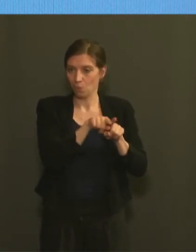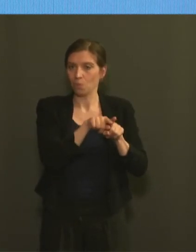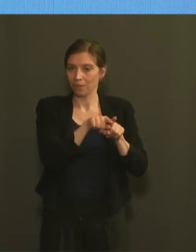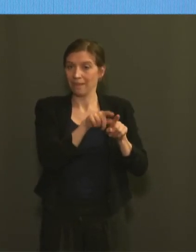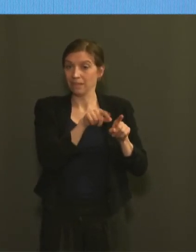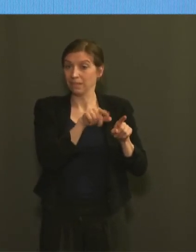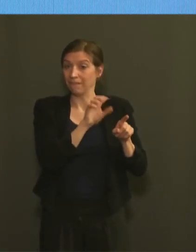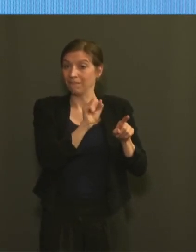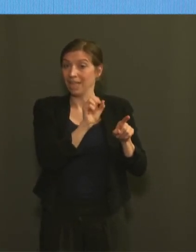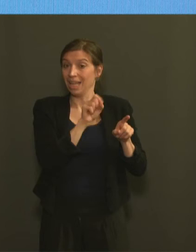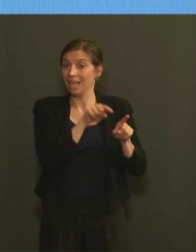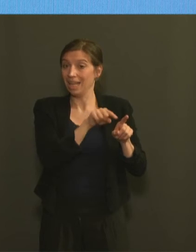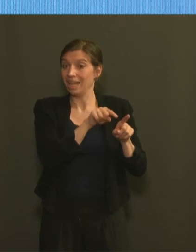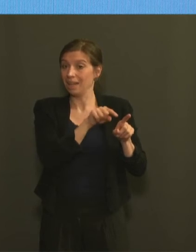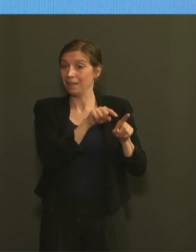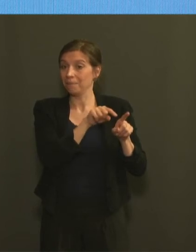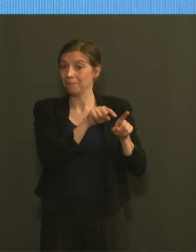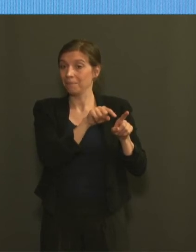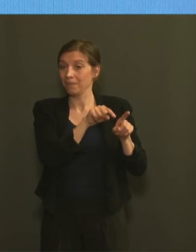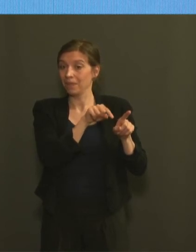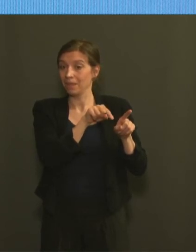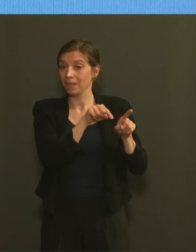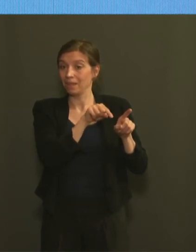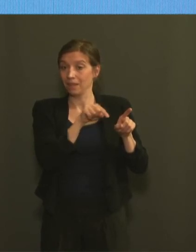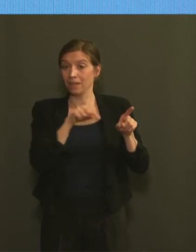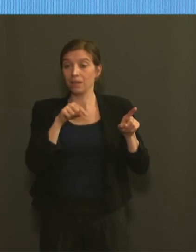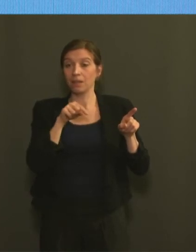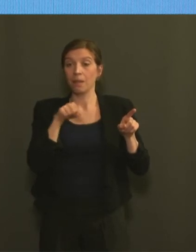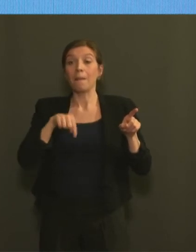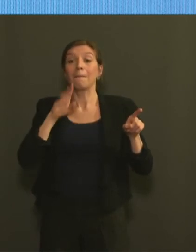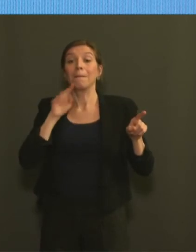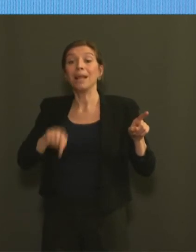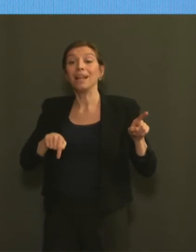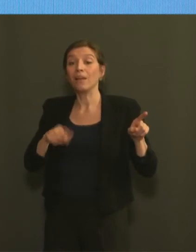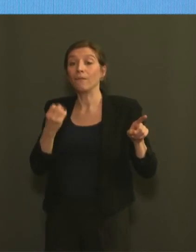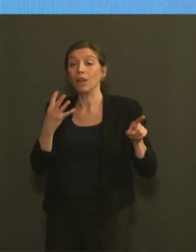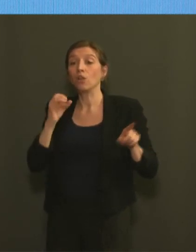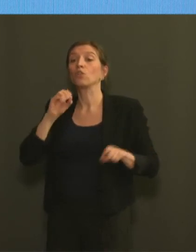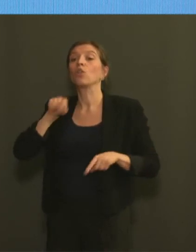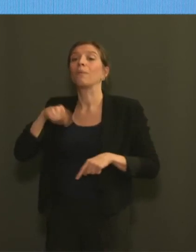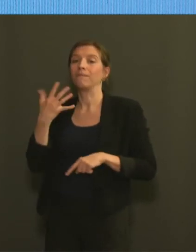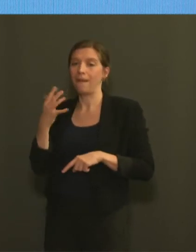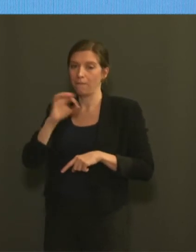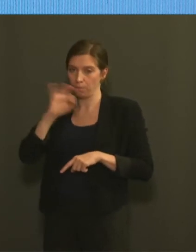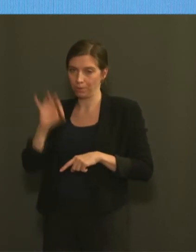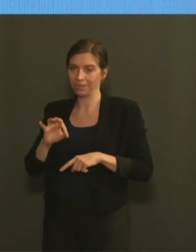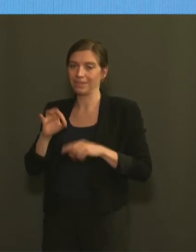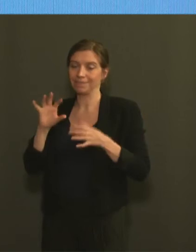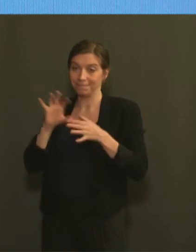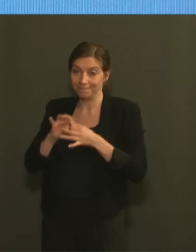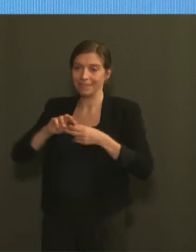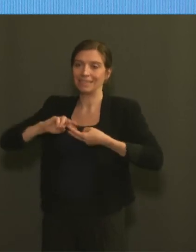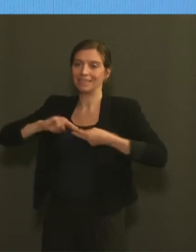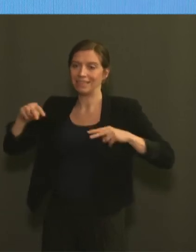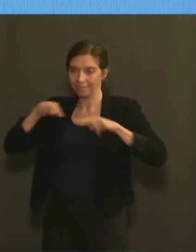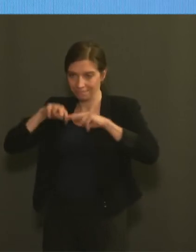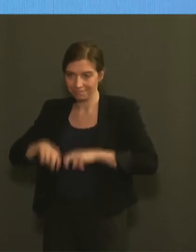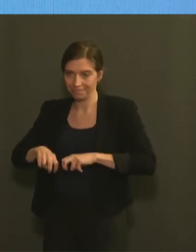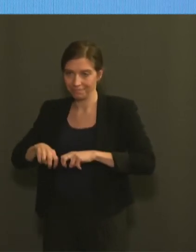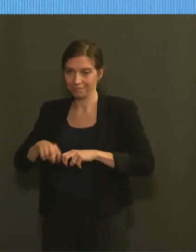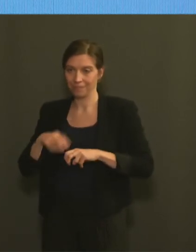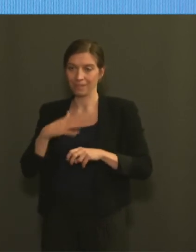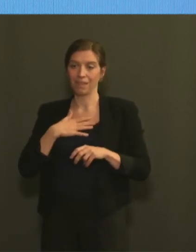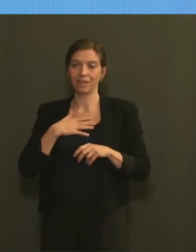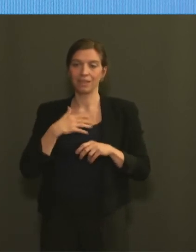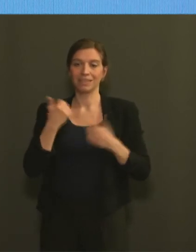stahl est caractérisée est un dry drire ondarts talent au pire dans the undertones star dans les